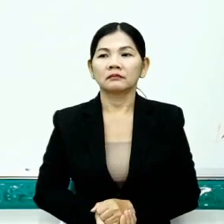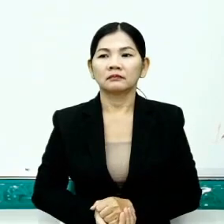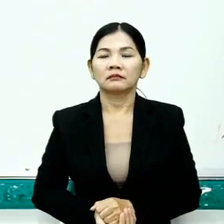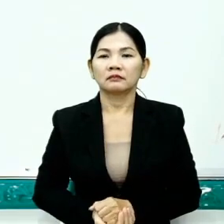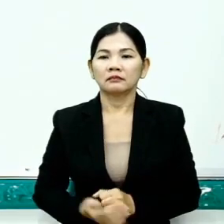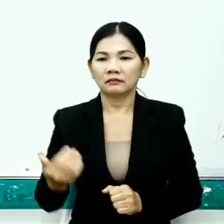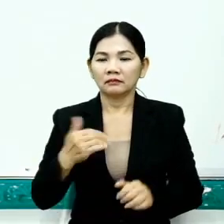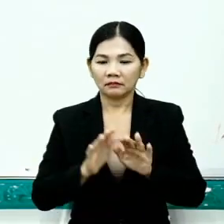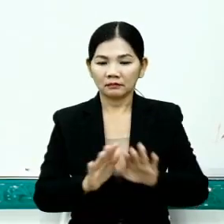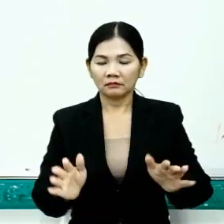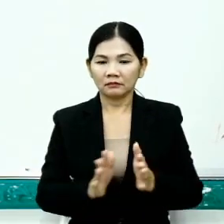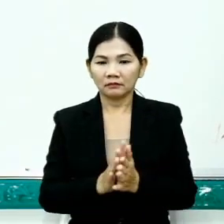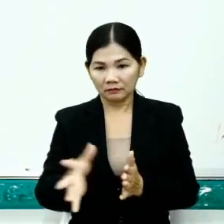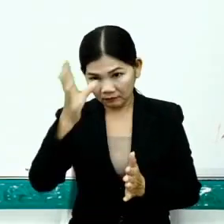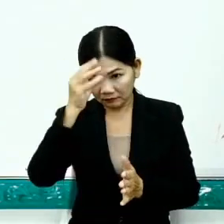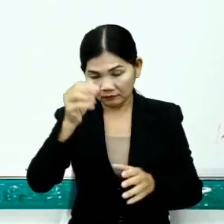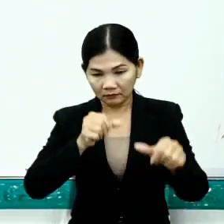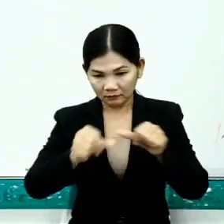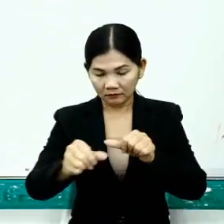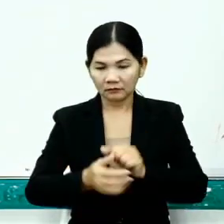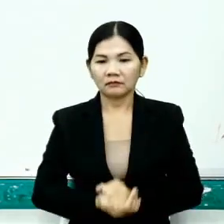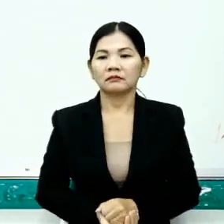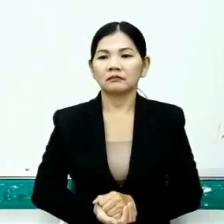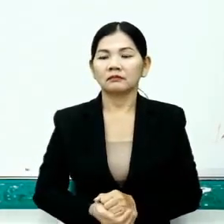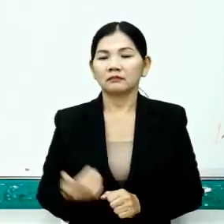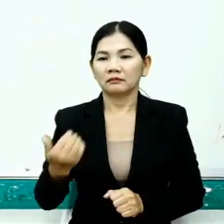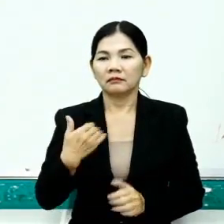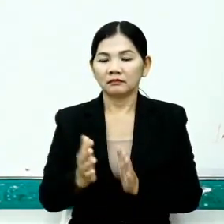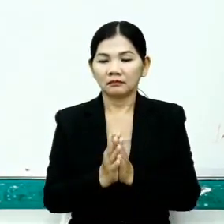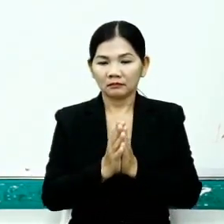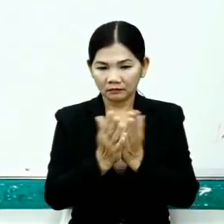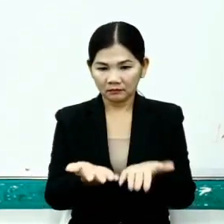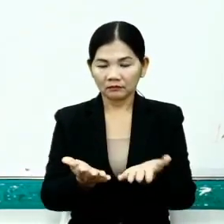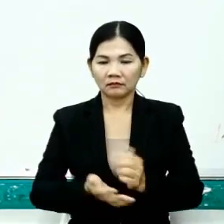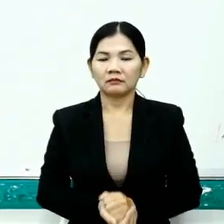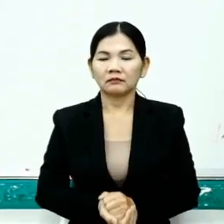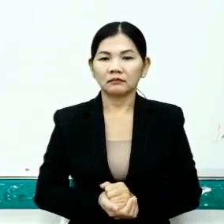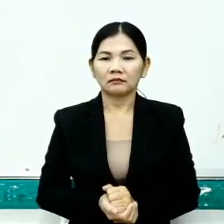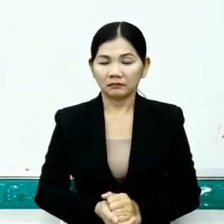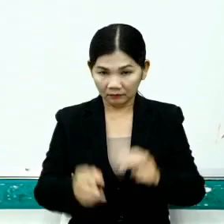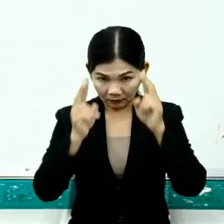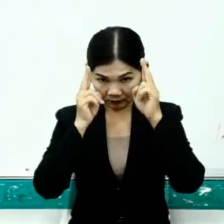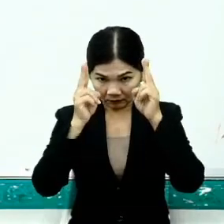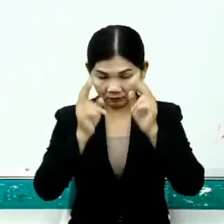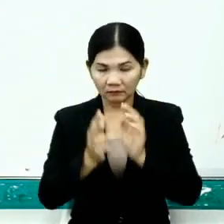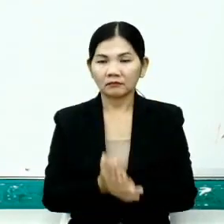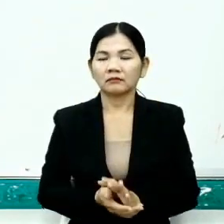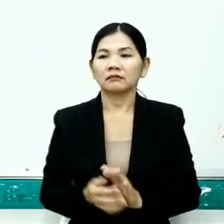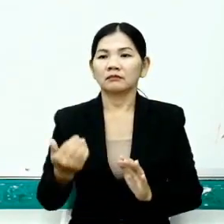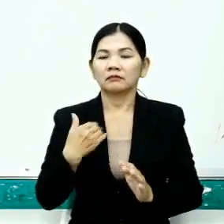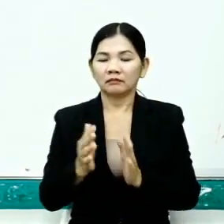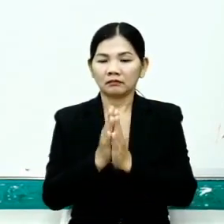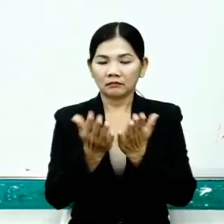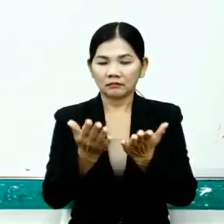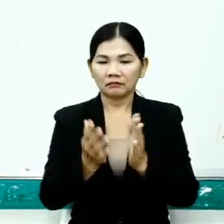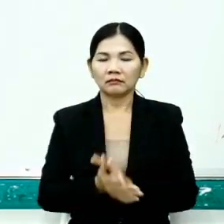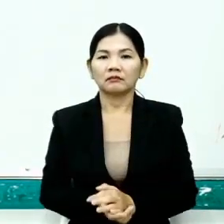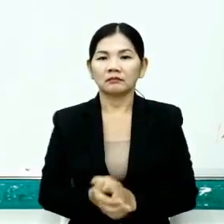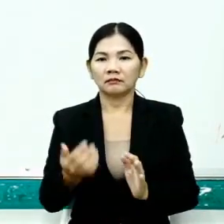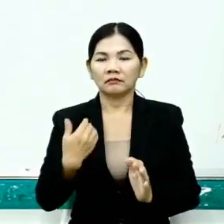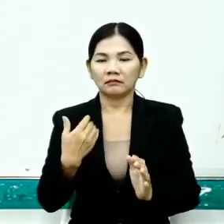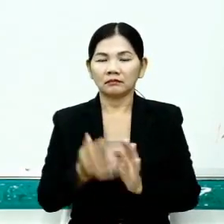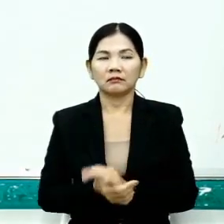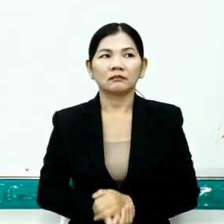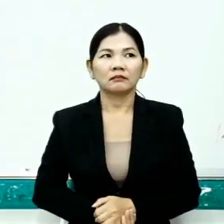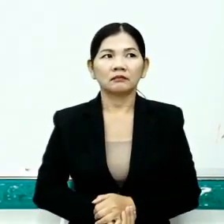យអ្នកគ្រូនឹងនាំកូនកូនទៅសិក្សាបន្តទៀតគឺកូនកូនមានសិភៅសិក្សាគោលទាំងអស់គ្នាហើយយើងកូនលើកសិភៅសិក្សាគោលរ